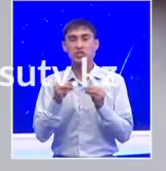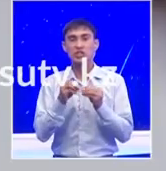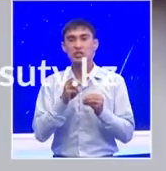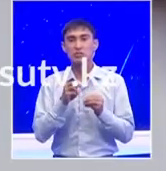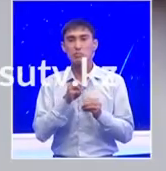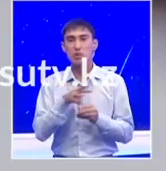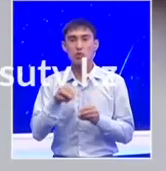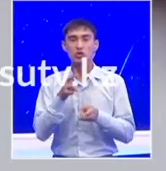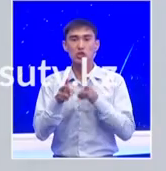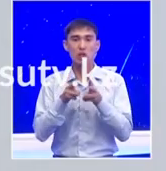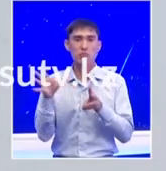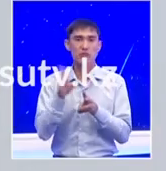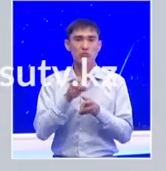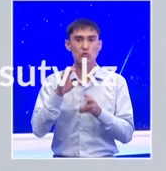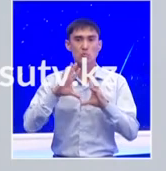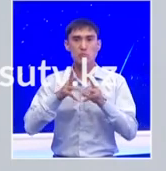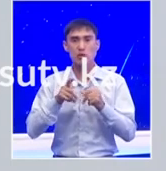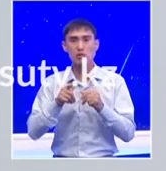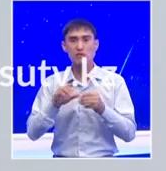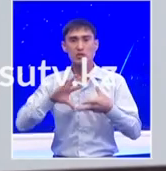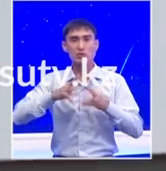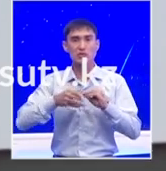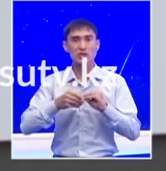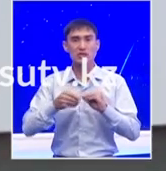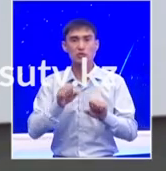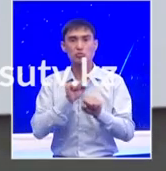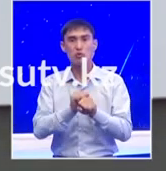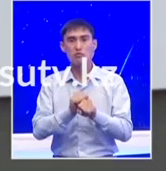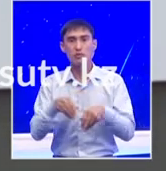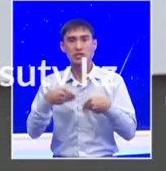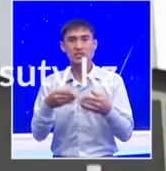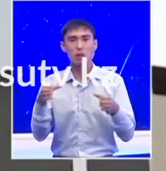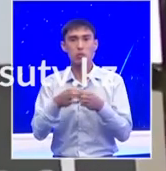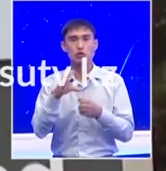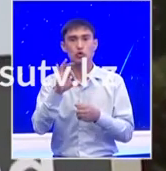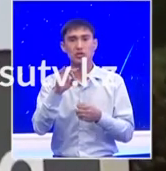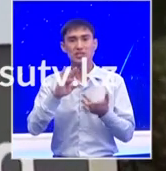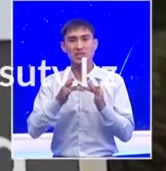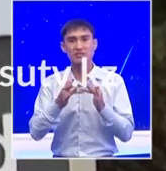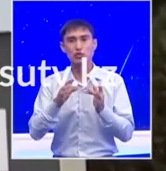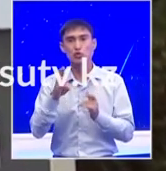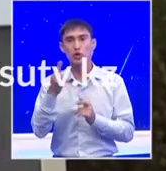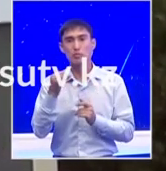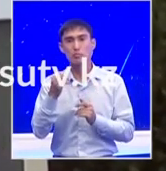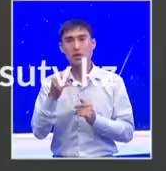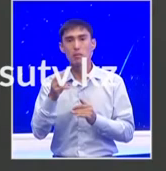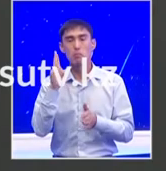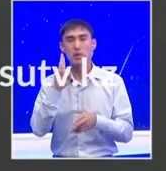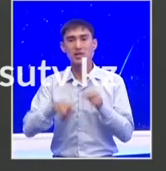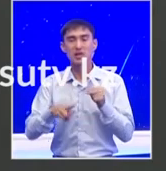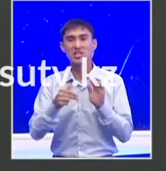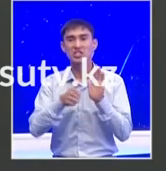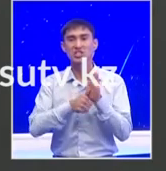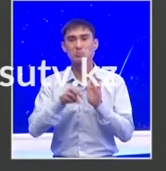жалоб от людей по всему миру. В результате из-за глобальных сбоев, принадлежащих компании соцсетей и сервисов, Цукерберг потерял